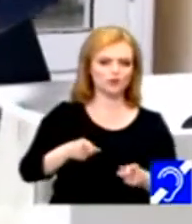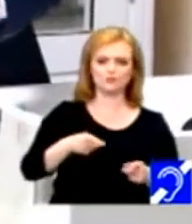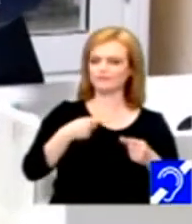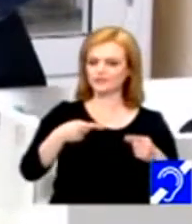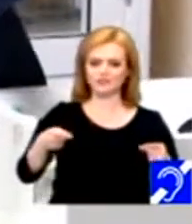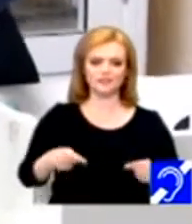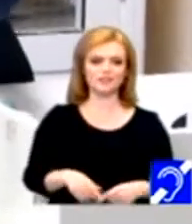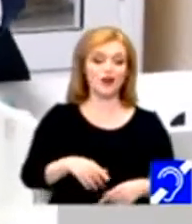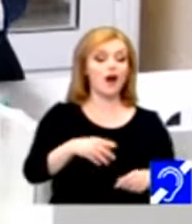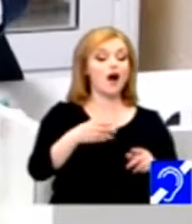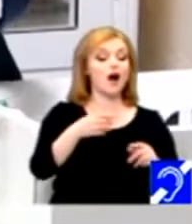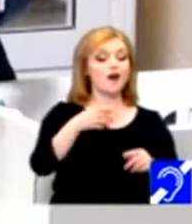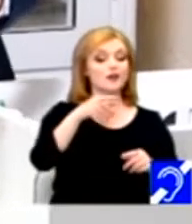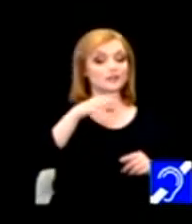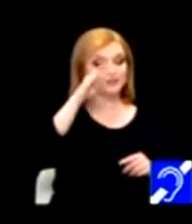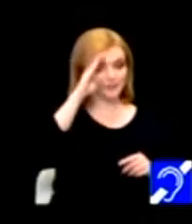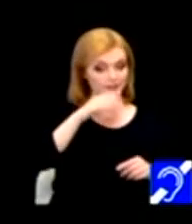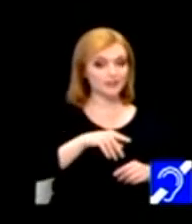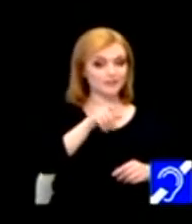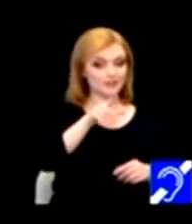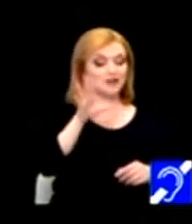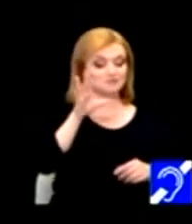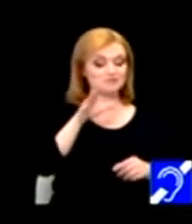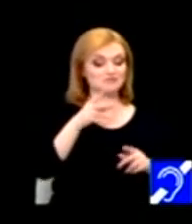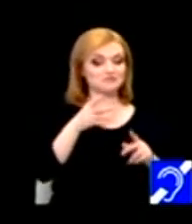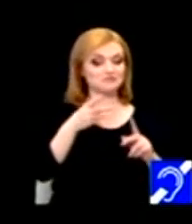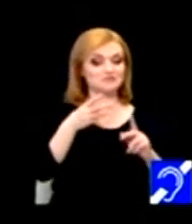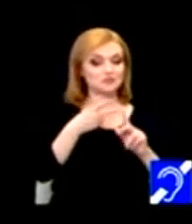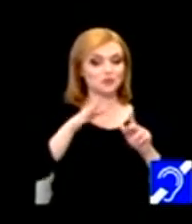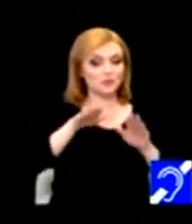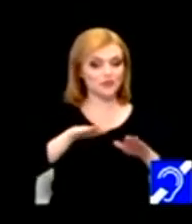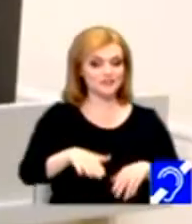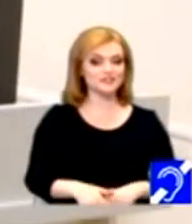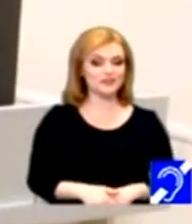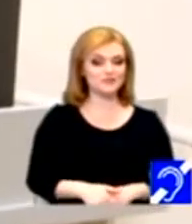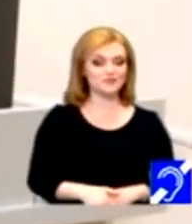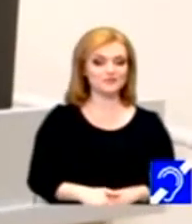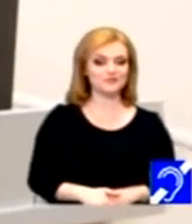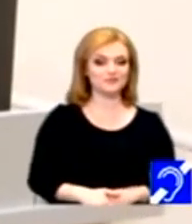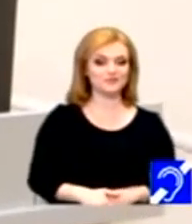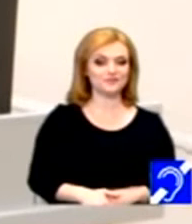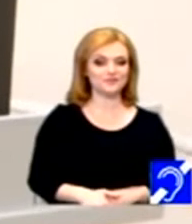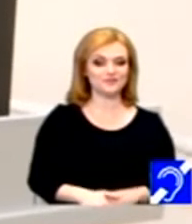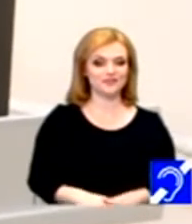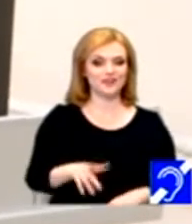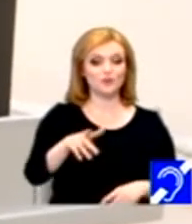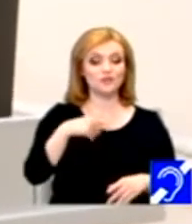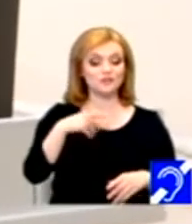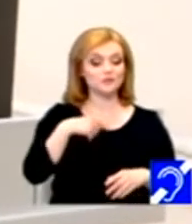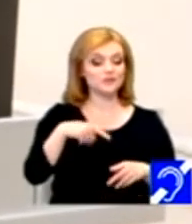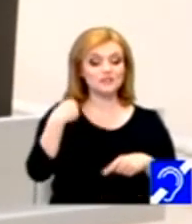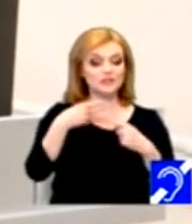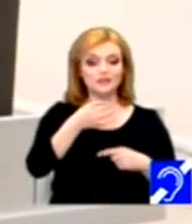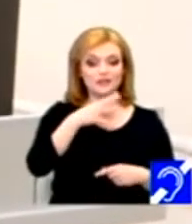Alexei Krivchanski a reușit să ia chiar medalia de argint. Este în clasa a 10-a și spune că mereu a fost pasionat de biologie. Eu